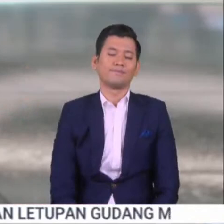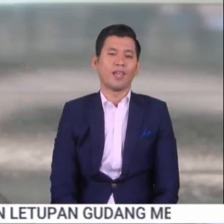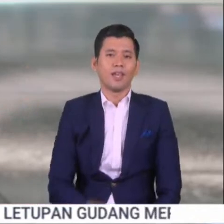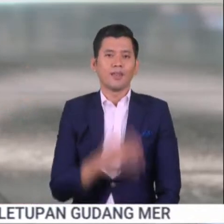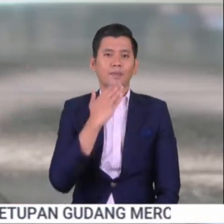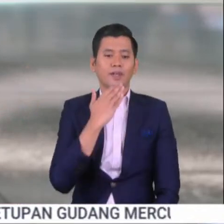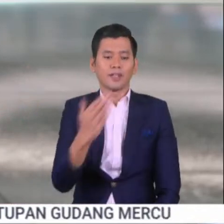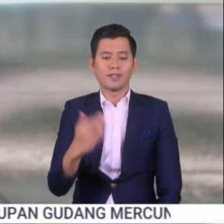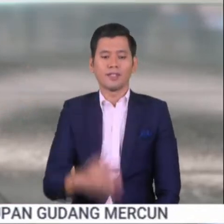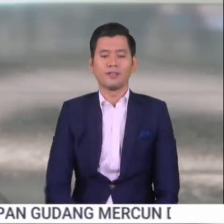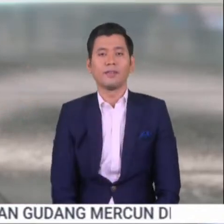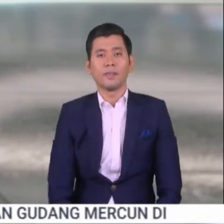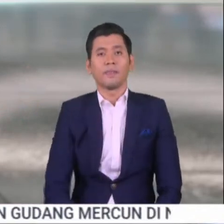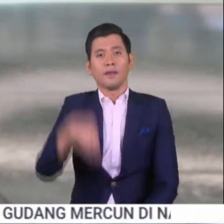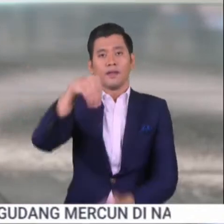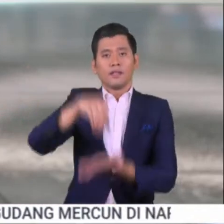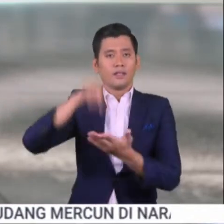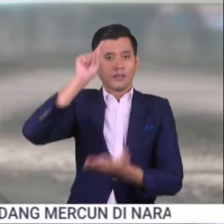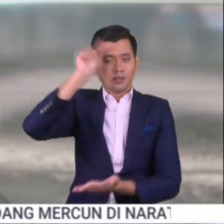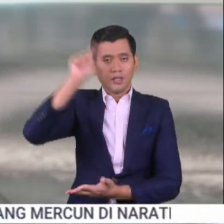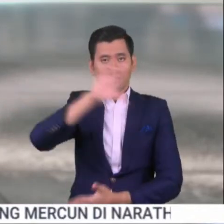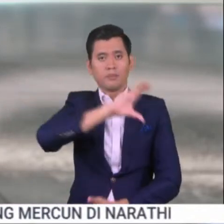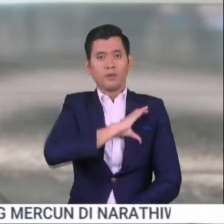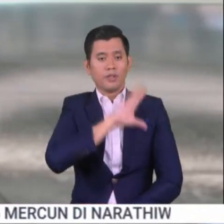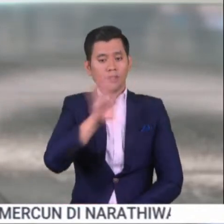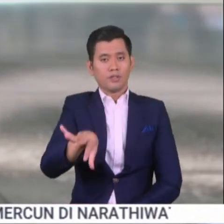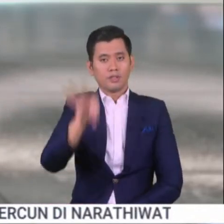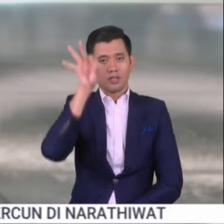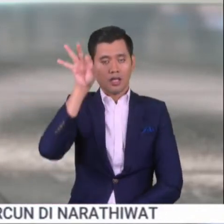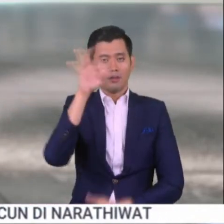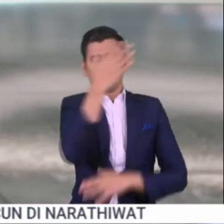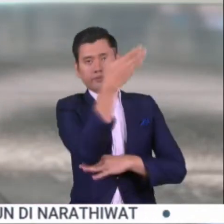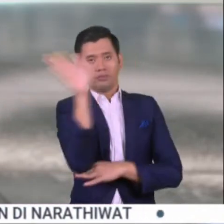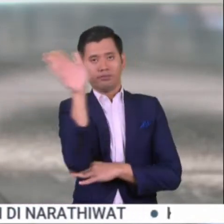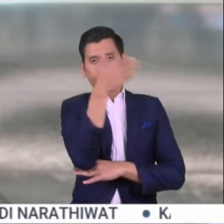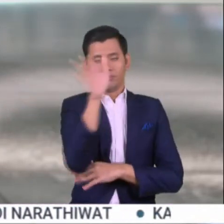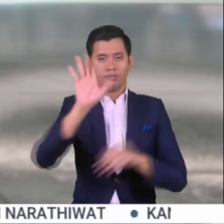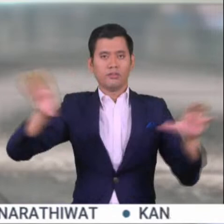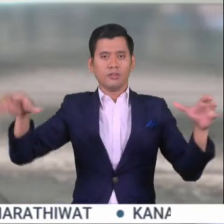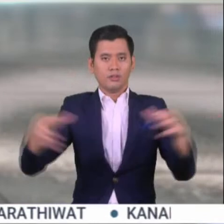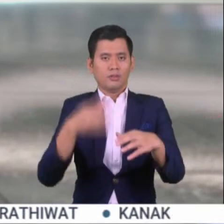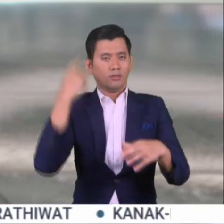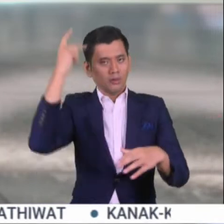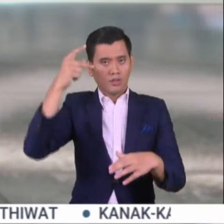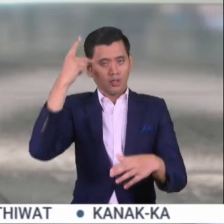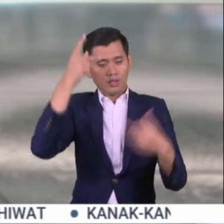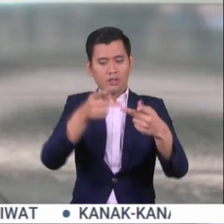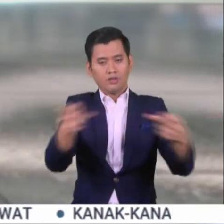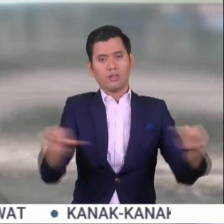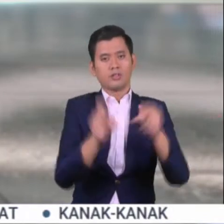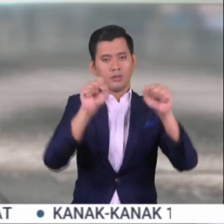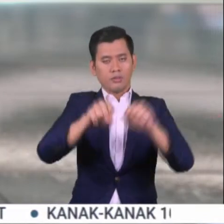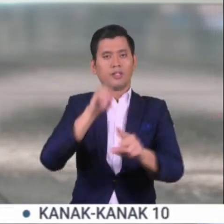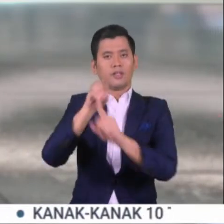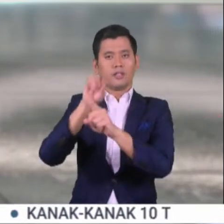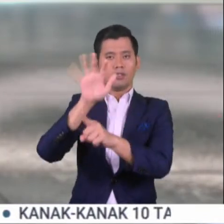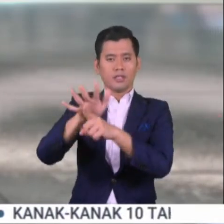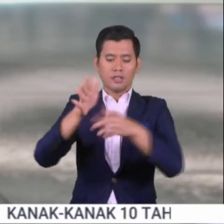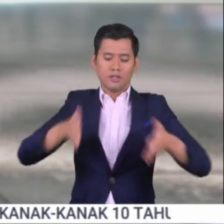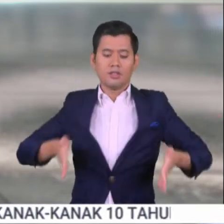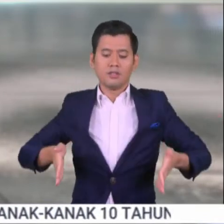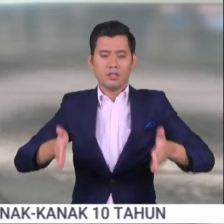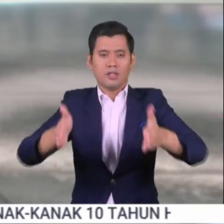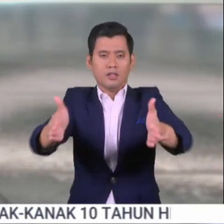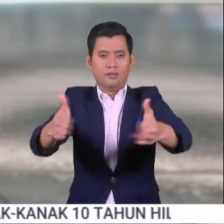Terima kasih, Fakrul. Di Terengganu, polis mengesan pemasangan bendera parti di kawasan yang menjejaskan lalu lintas. Calon dan jentera